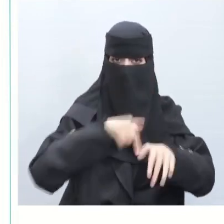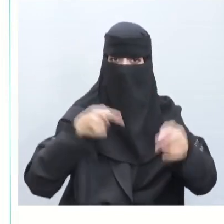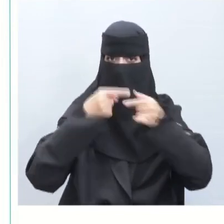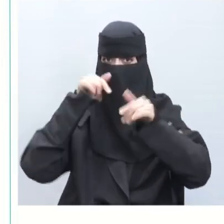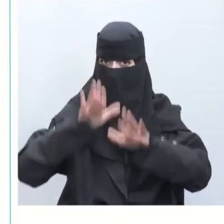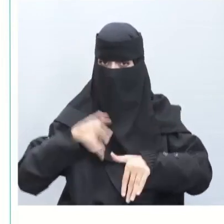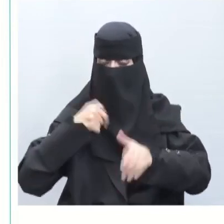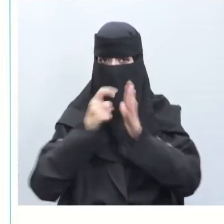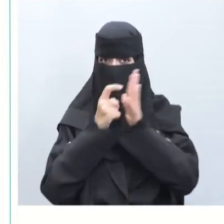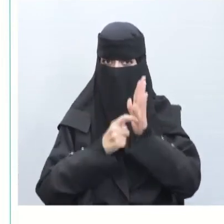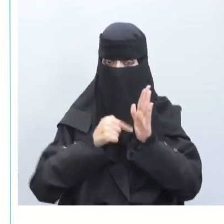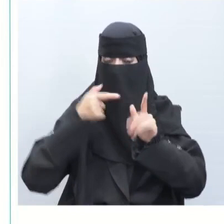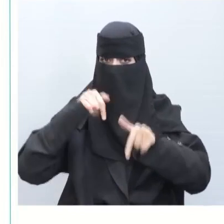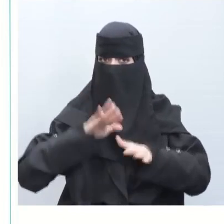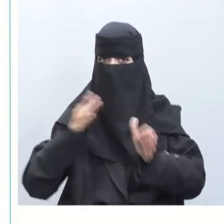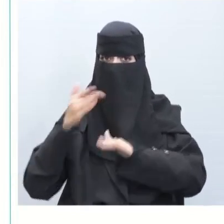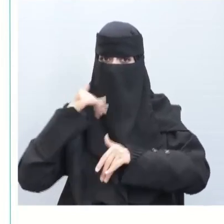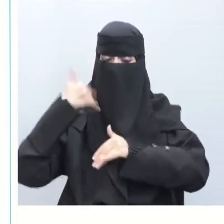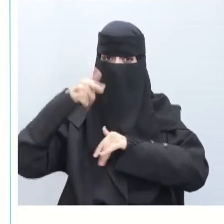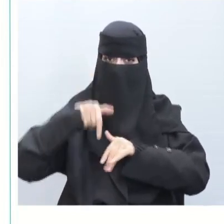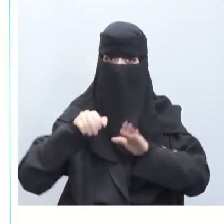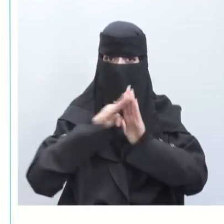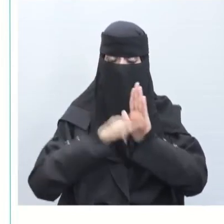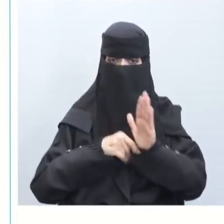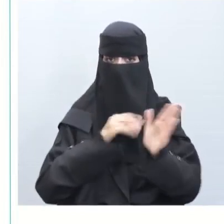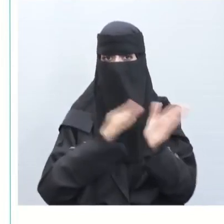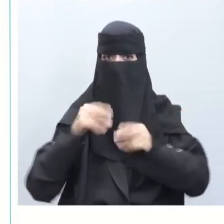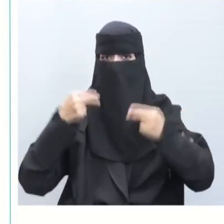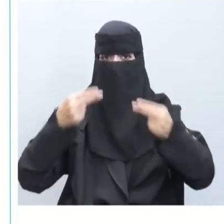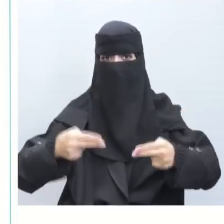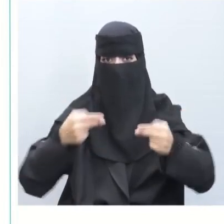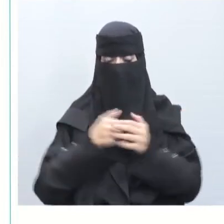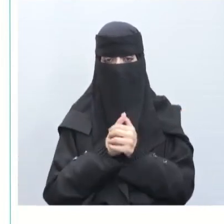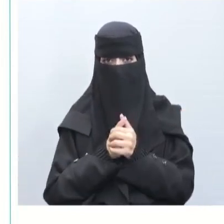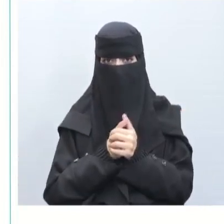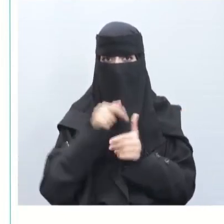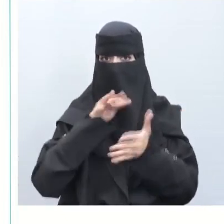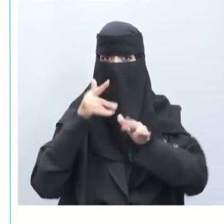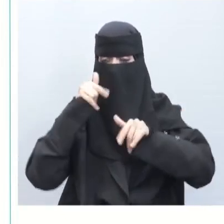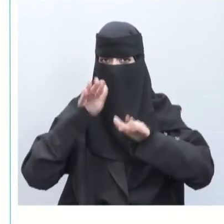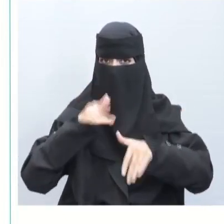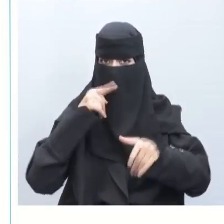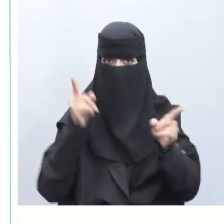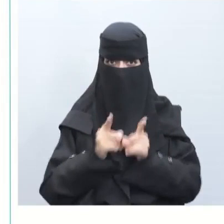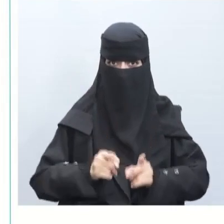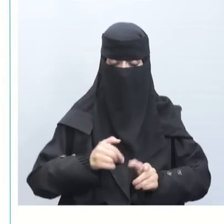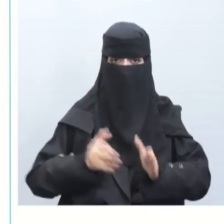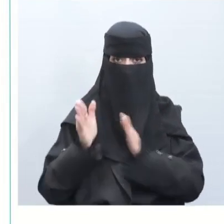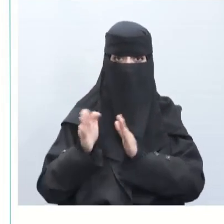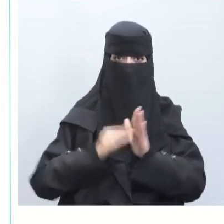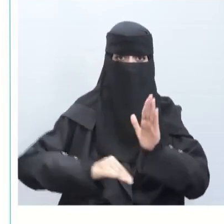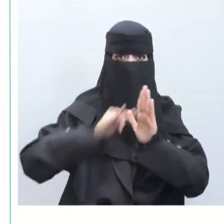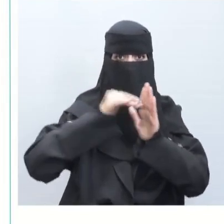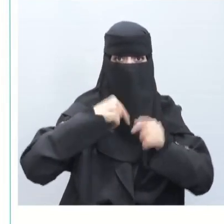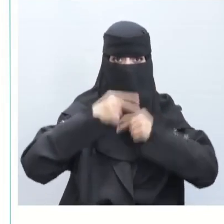تم وضعها في القوانين لكي يتم تنظيم الفعاليه يمكن يمكن تحديد مستوى الاستدامه